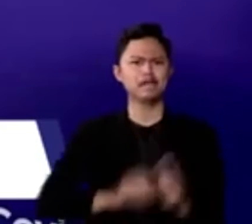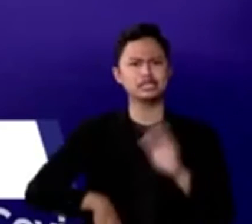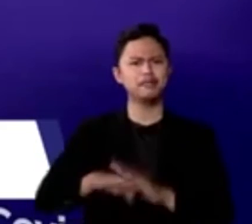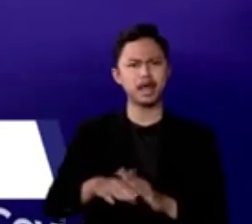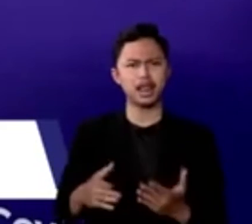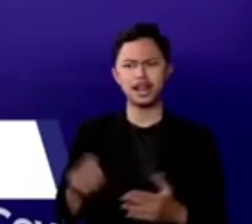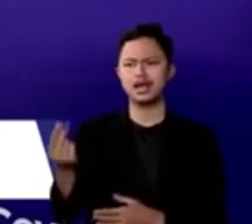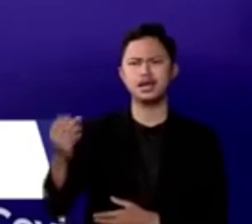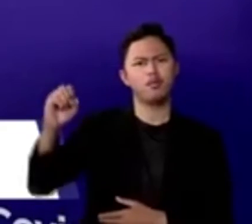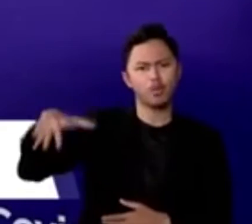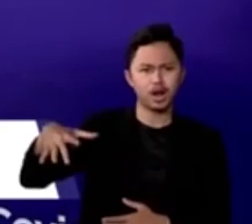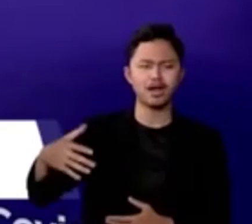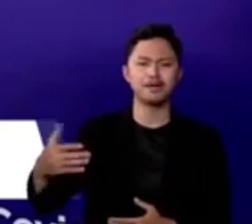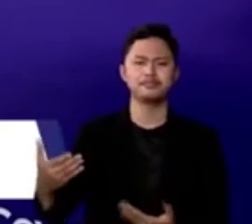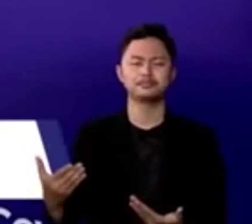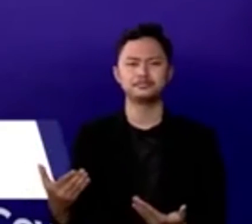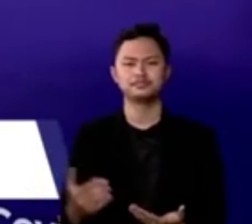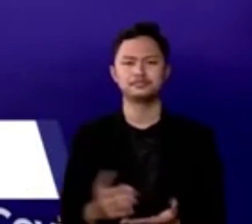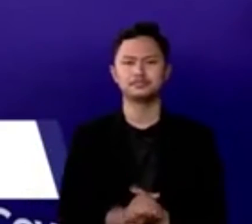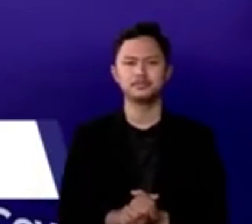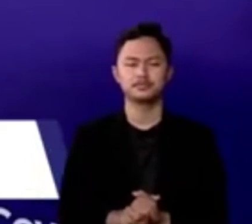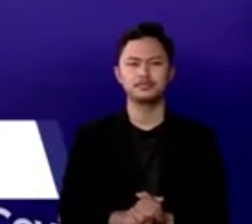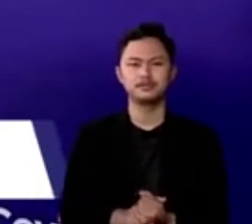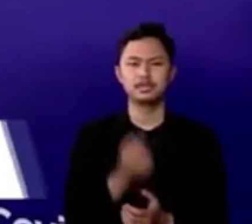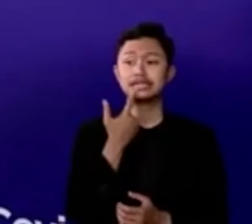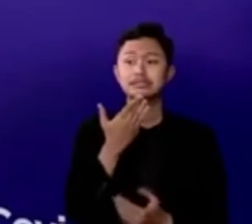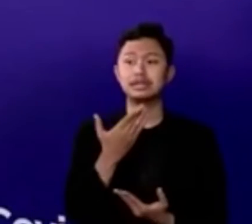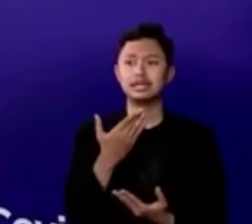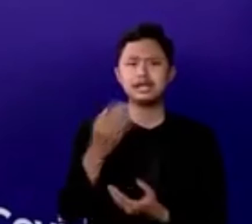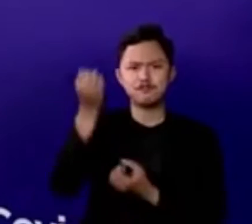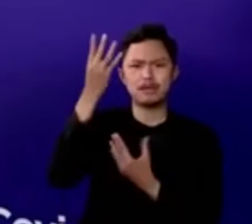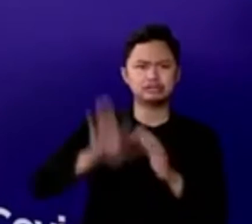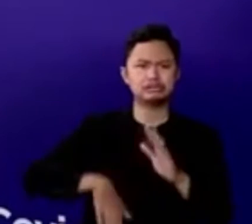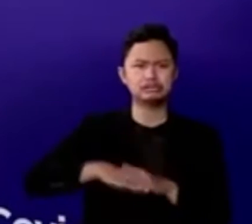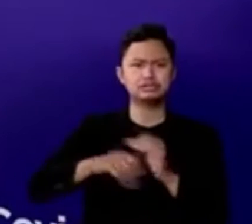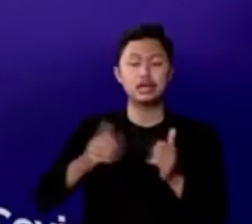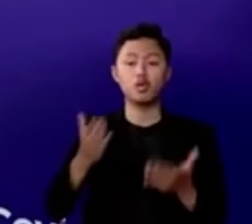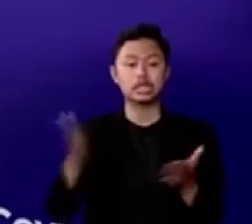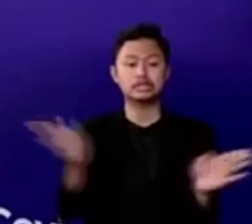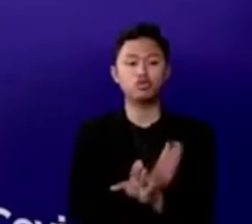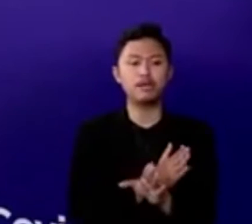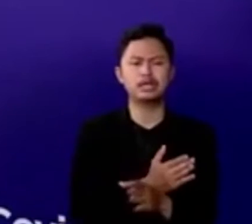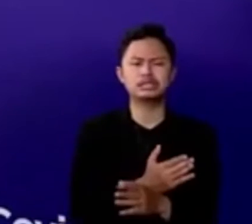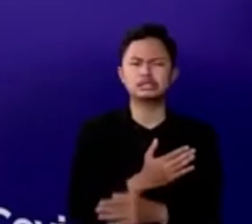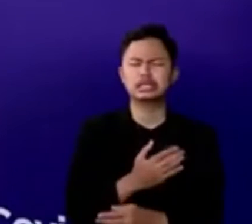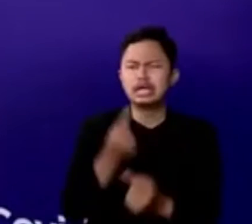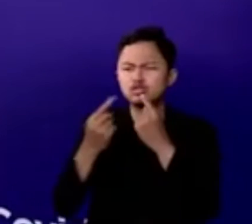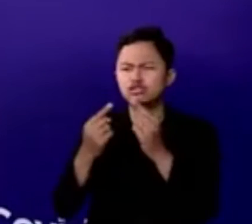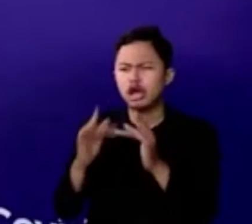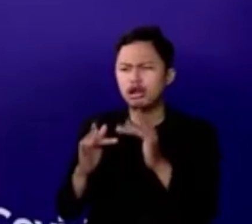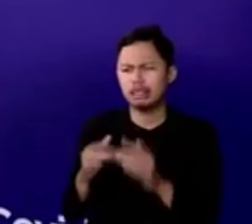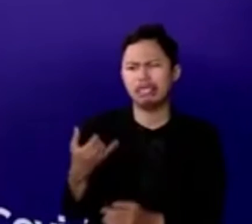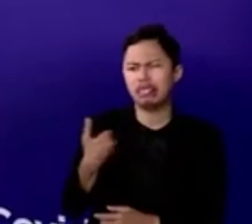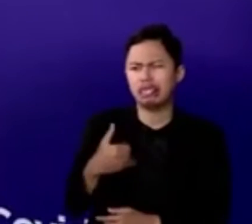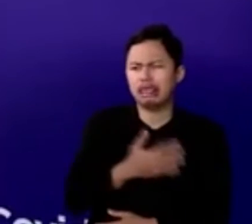efektif lebih murah eh juga tetap terinfo kan dan seterusnya mungkin di awal-awal kita nggak nyaman diskusi online